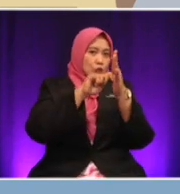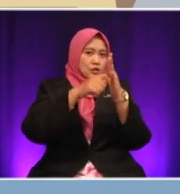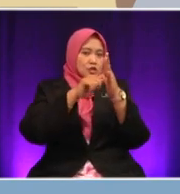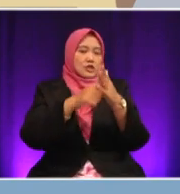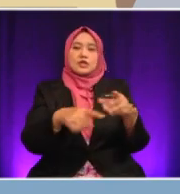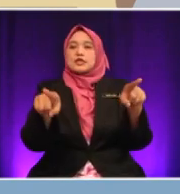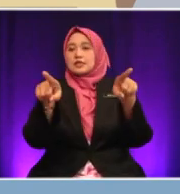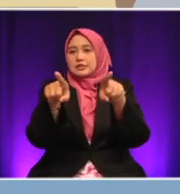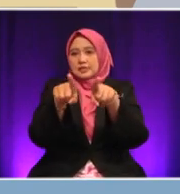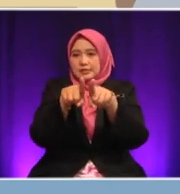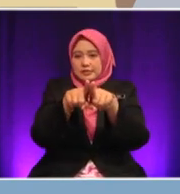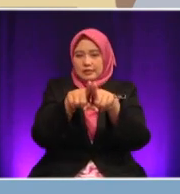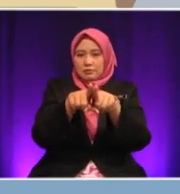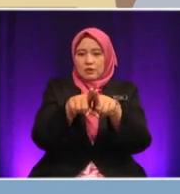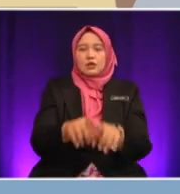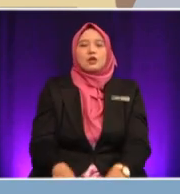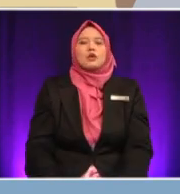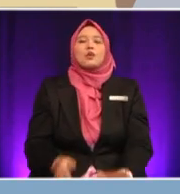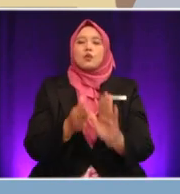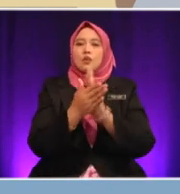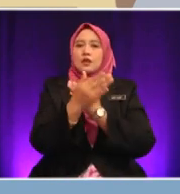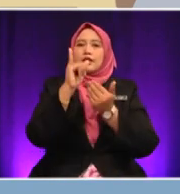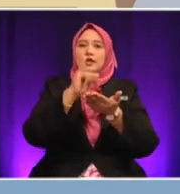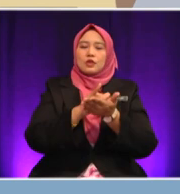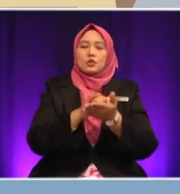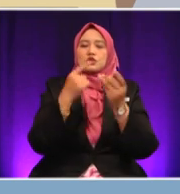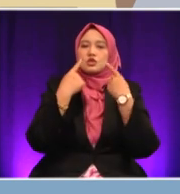kita akan Panggil penyulitan simetri